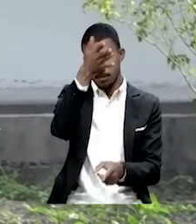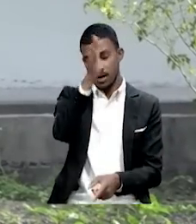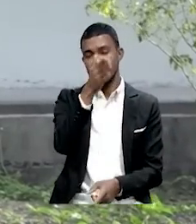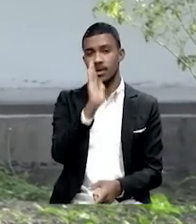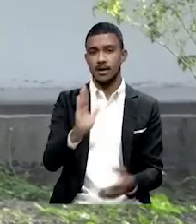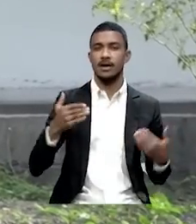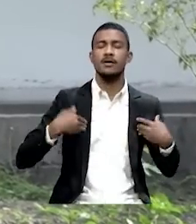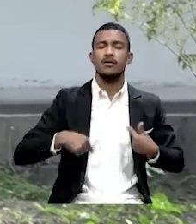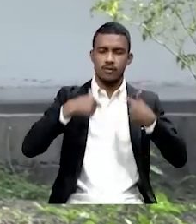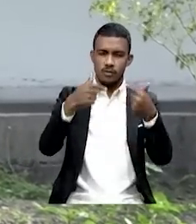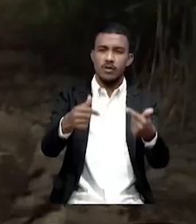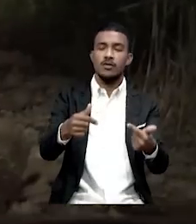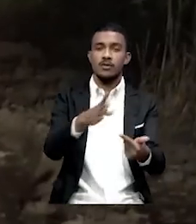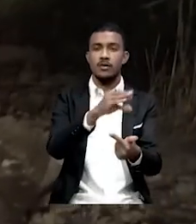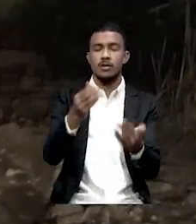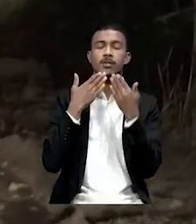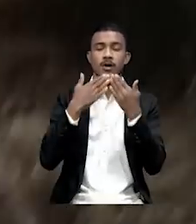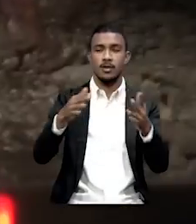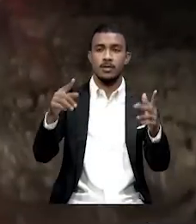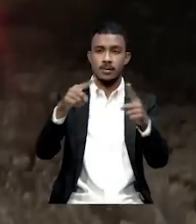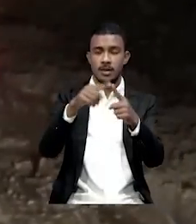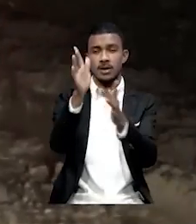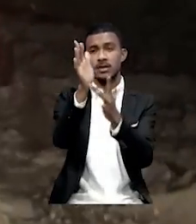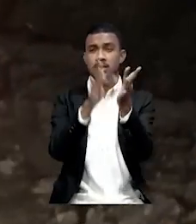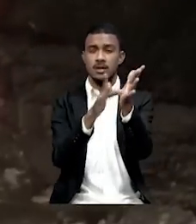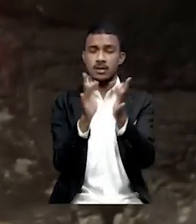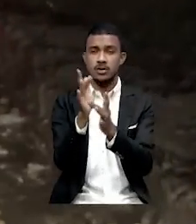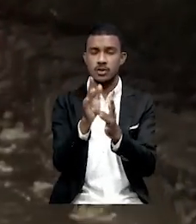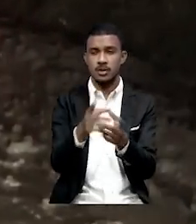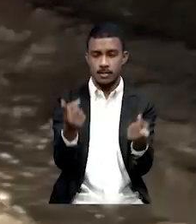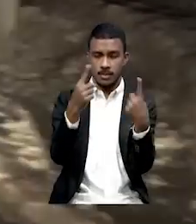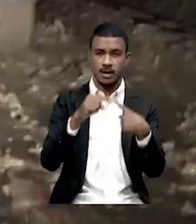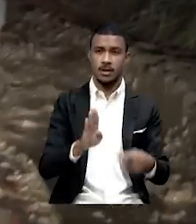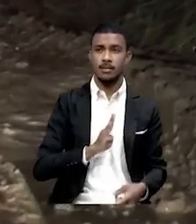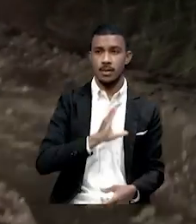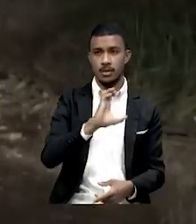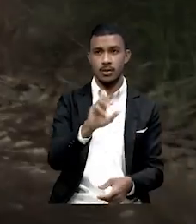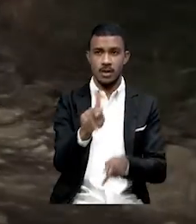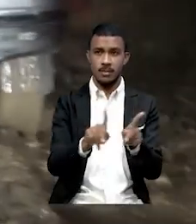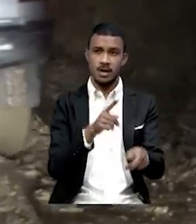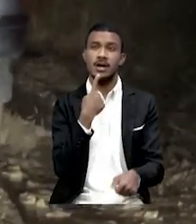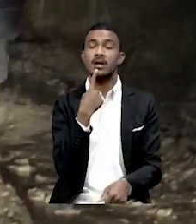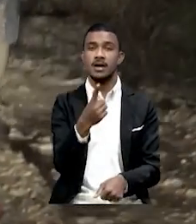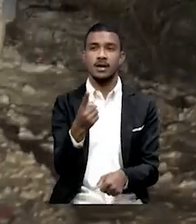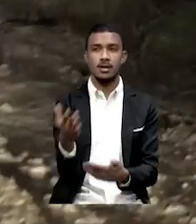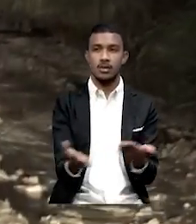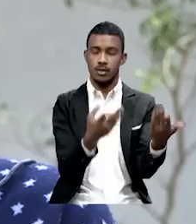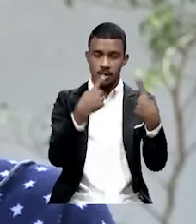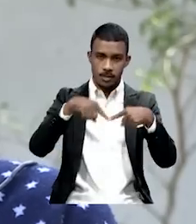sebe Jesus ni ipus mai boko ni ema di ambe tu ni teng ser lur